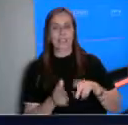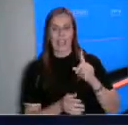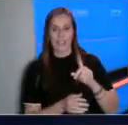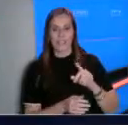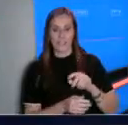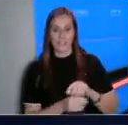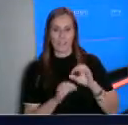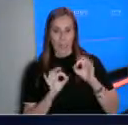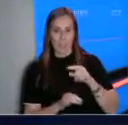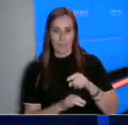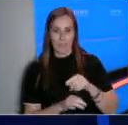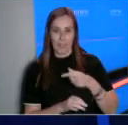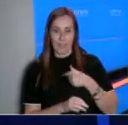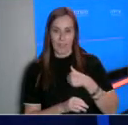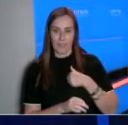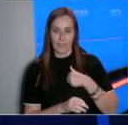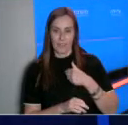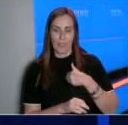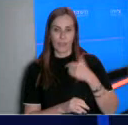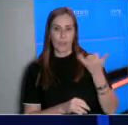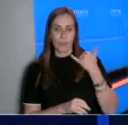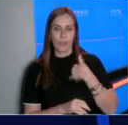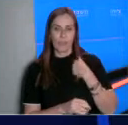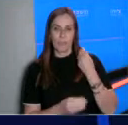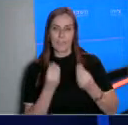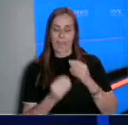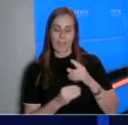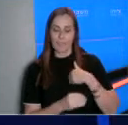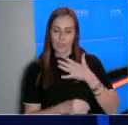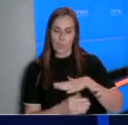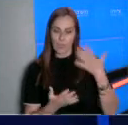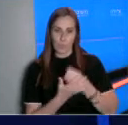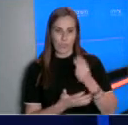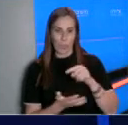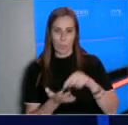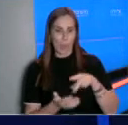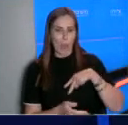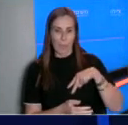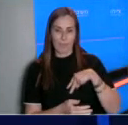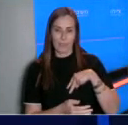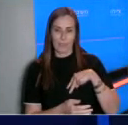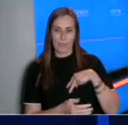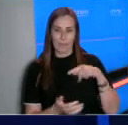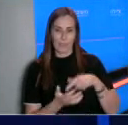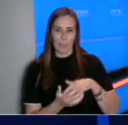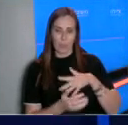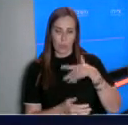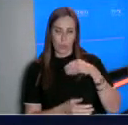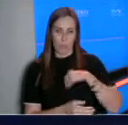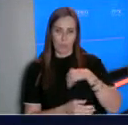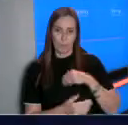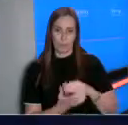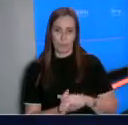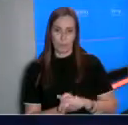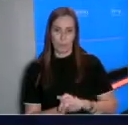אבל לא, האמת היא זה, אני לא... אני כל הזמן שאני משחק את המשחקים האלה ואני רוצה לנצח, זה לא בגלל הפרסים. זה בעיקר בגלל התחושת,